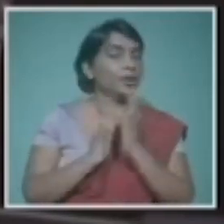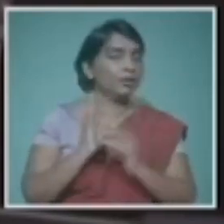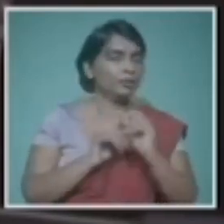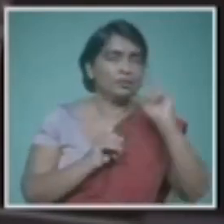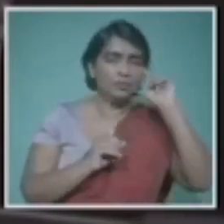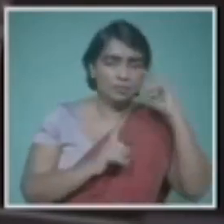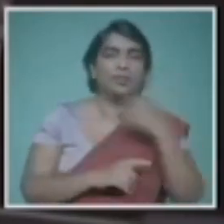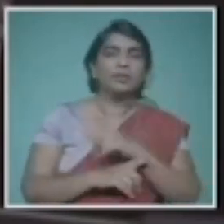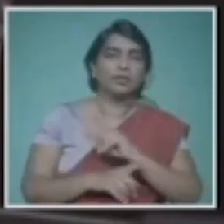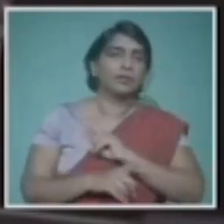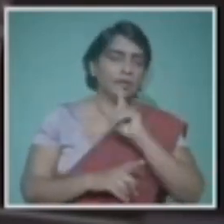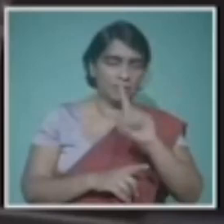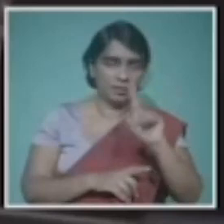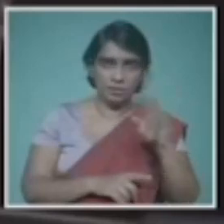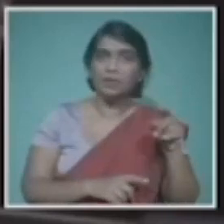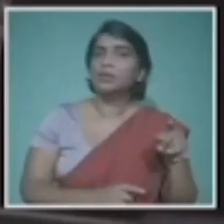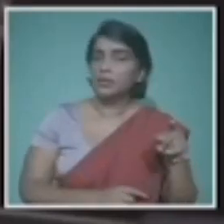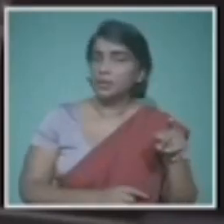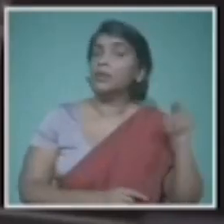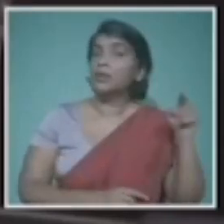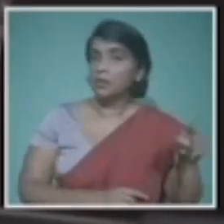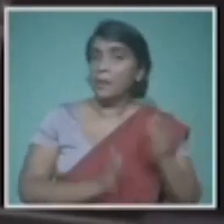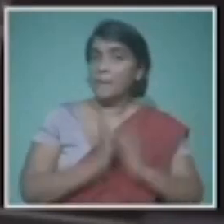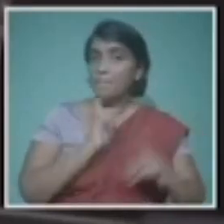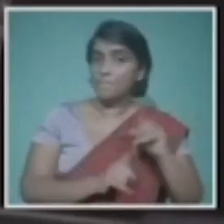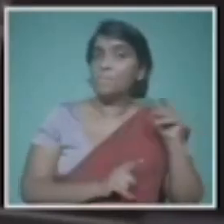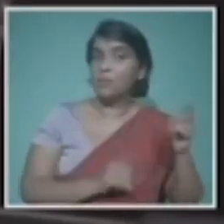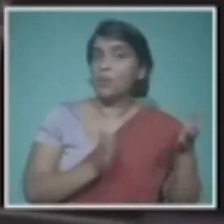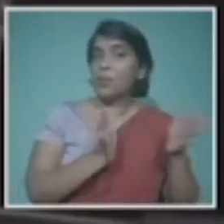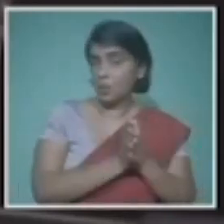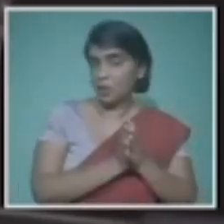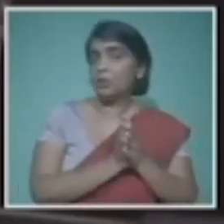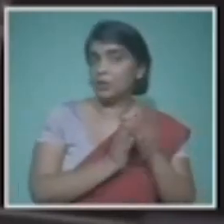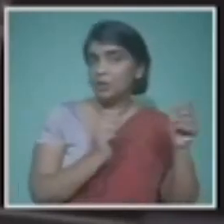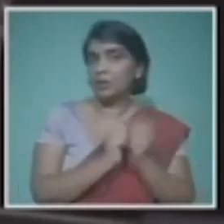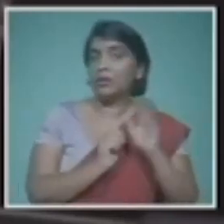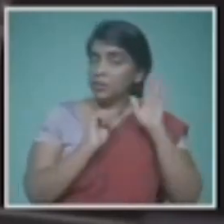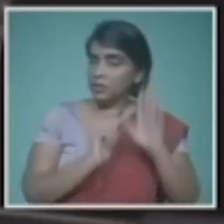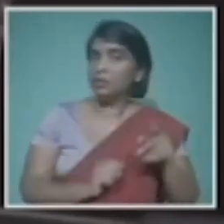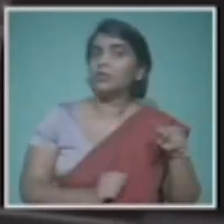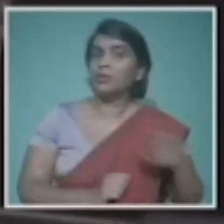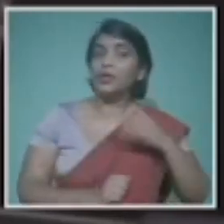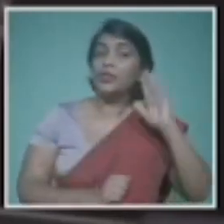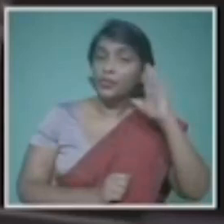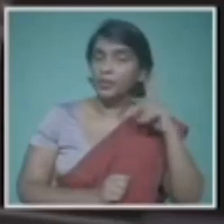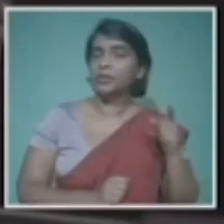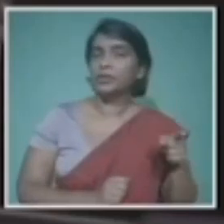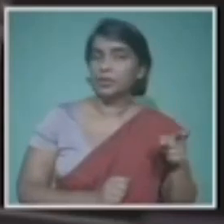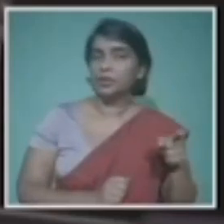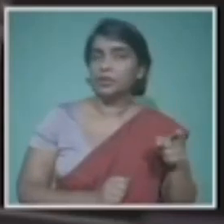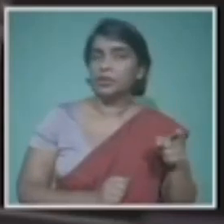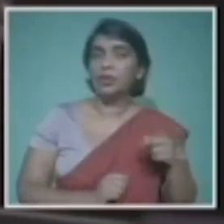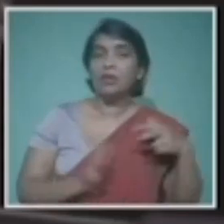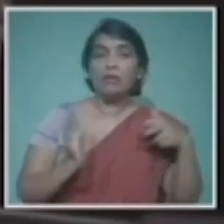නොදැනුවත්කම නිසා මං හිතන්නේ මතක් කරලා තිබුණා මේක අපේ අමාත්‍යංශයට අදාළ කාරණාවක් කියලා. නමුත් ඒ කාරණාව විශේෂයෙන්ම විසිට